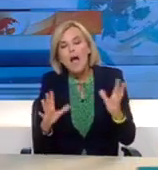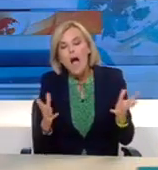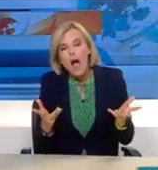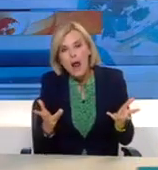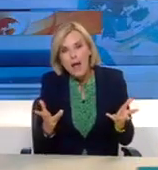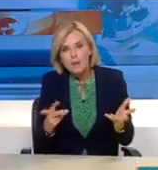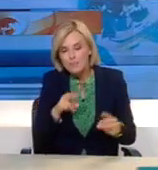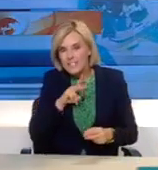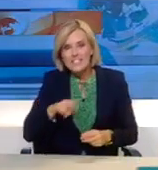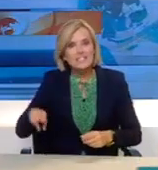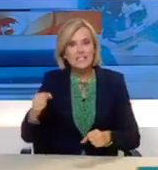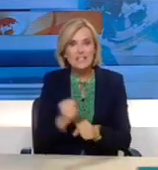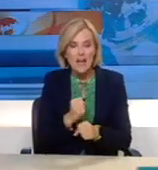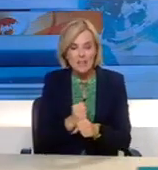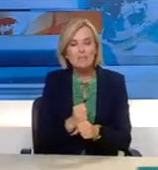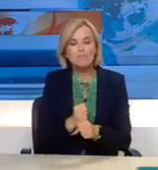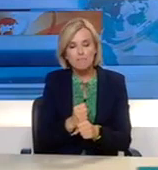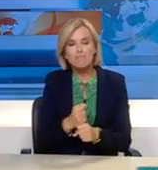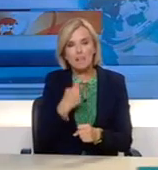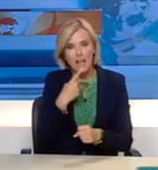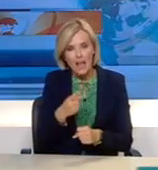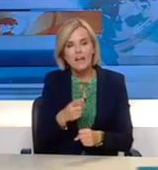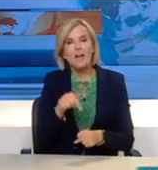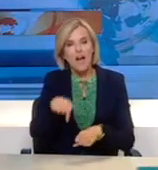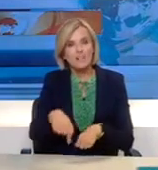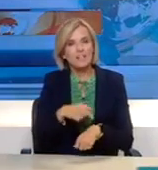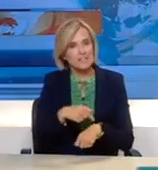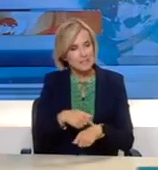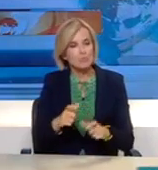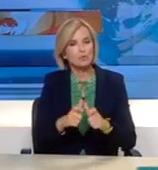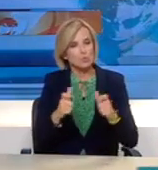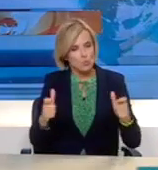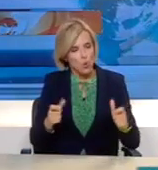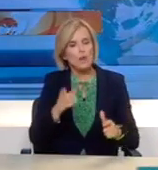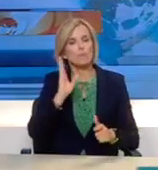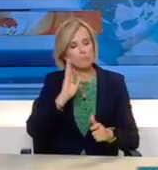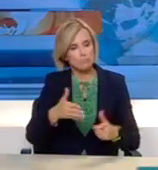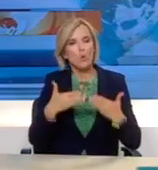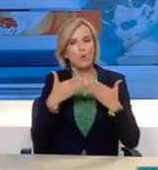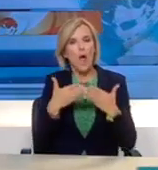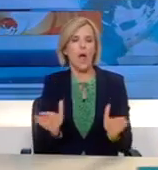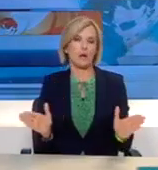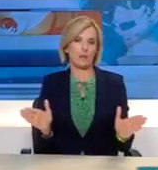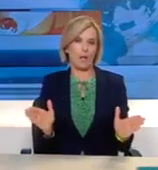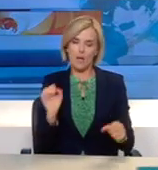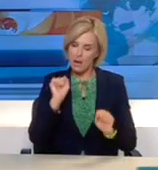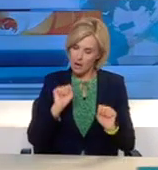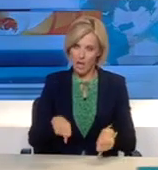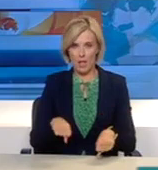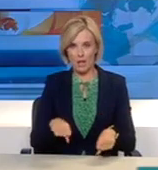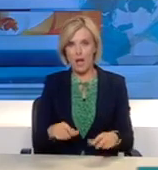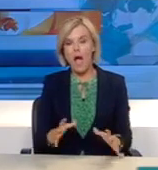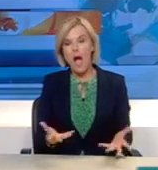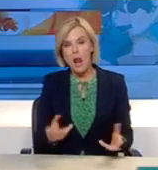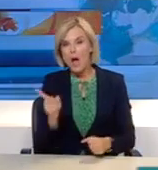περισσότεροι από τους συναδέλφους συνηγορούν ότι τα σχολεία αυτή τη στιγμή μπορούν να ανοίξουν και πρέπει να ανοίξουν. Το θέμα